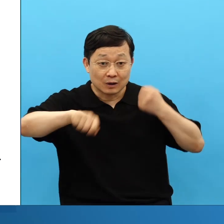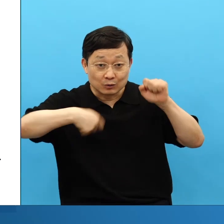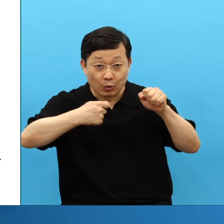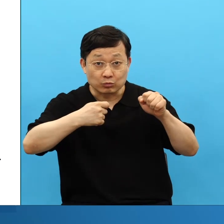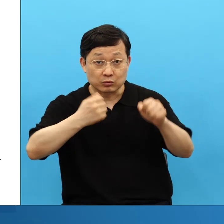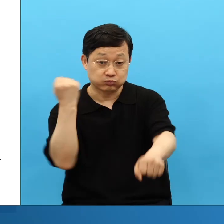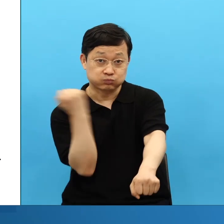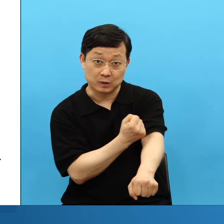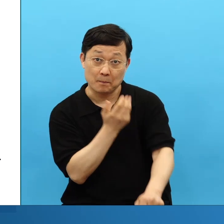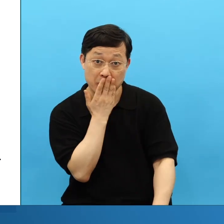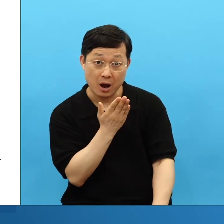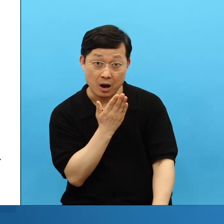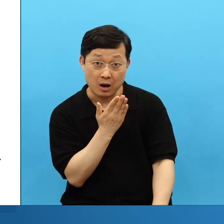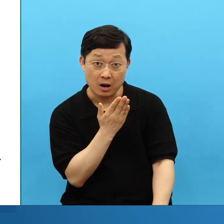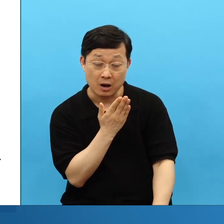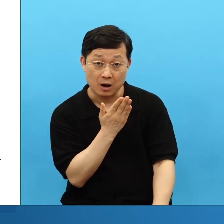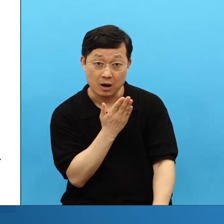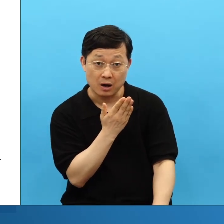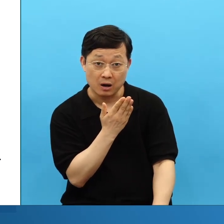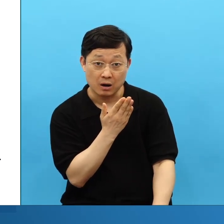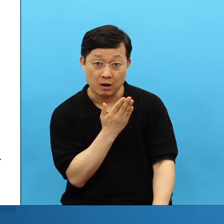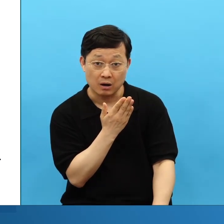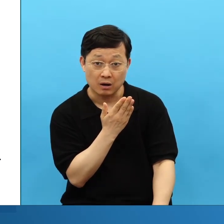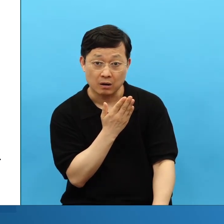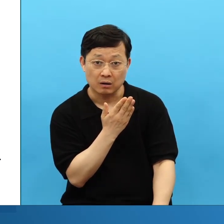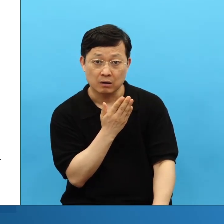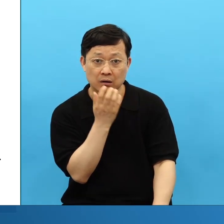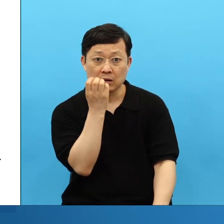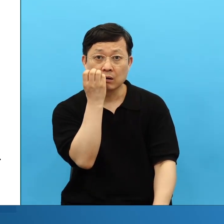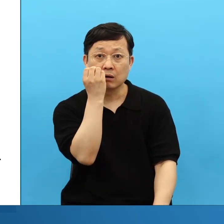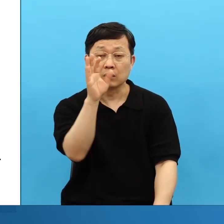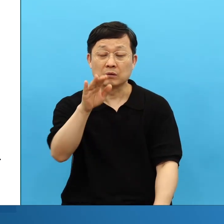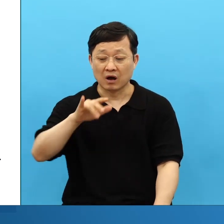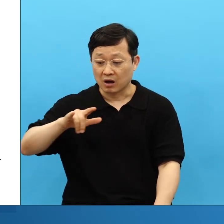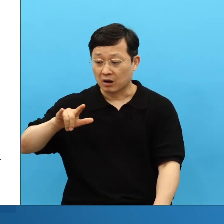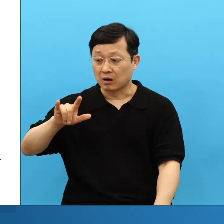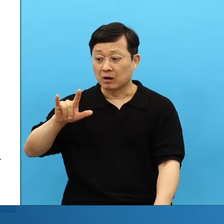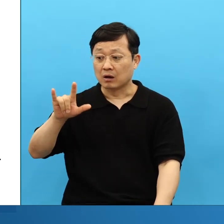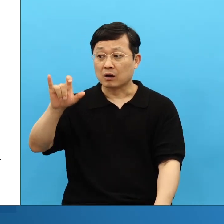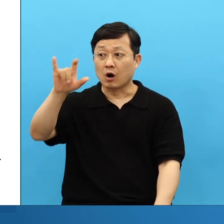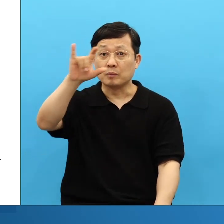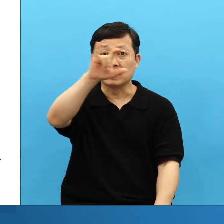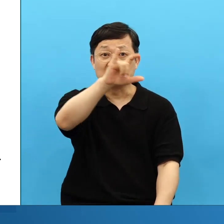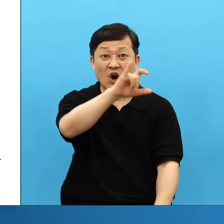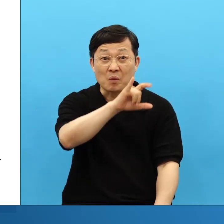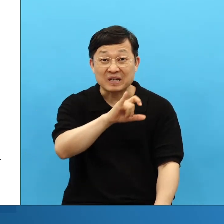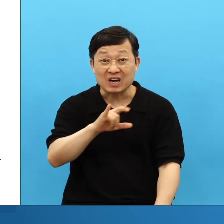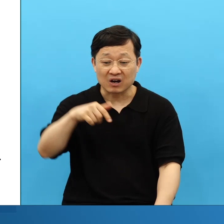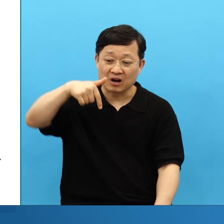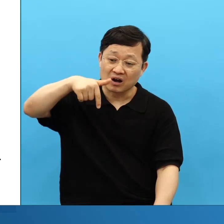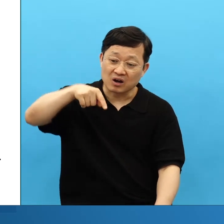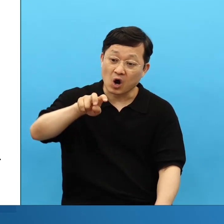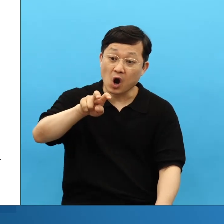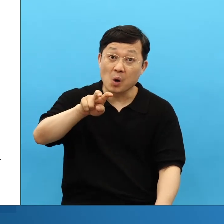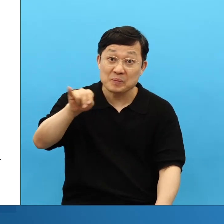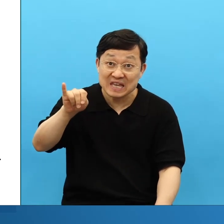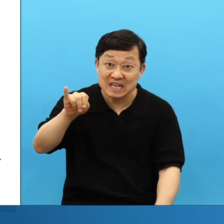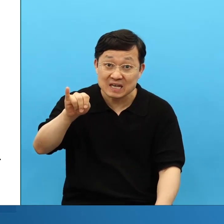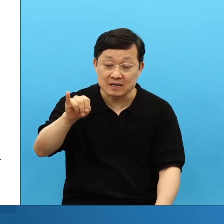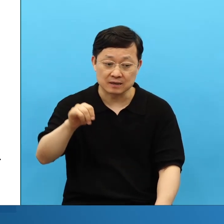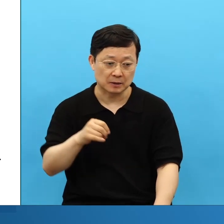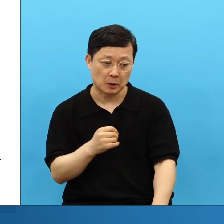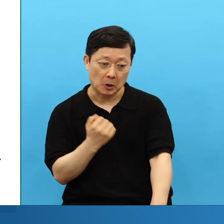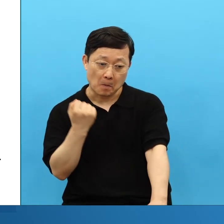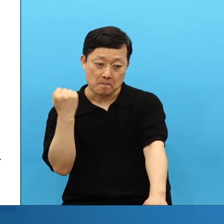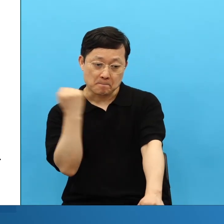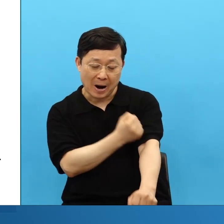중독이 되겠습니까? 거미에게 먹여보니까 거미줄이 안 나오는 거예요. 마약 LSD하고 먹이니까. 저기 거미가 거미줄 못 쳐면